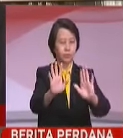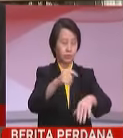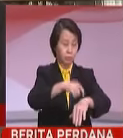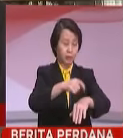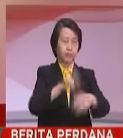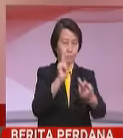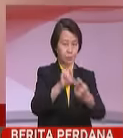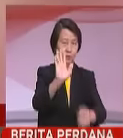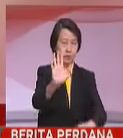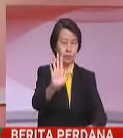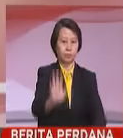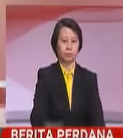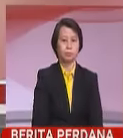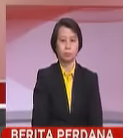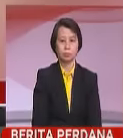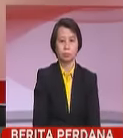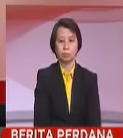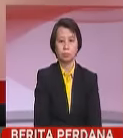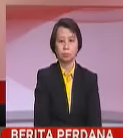yang sesuai.